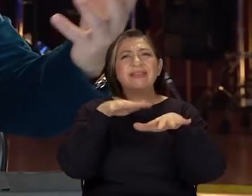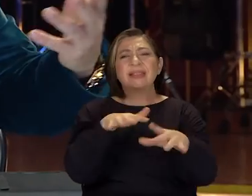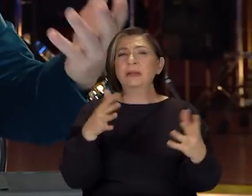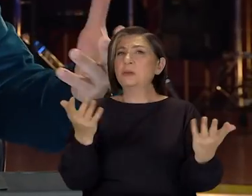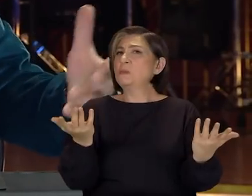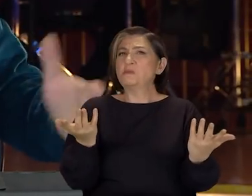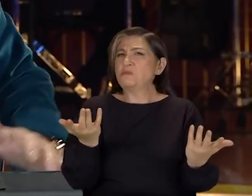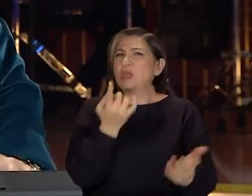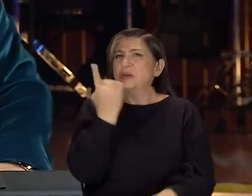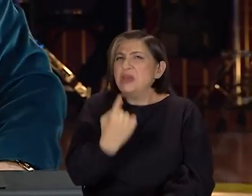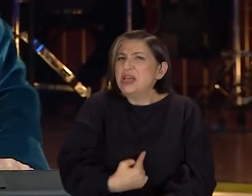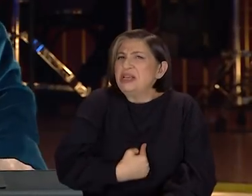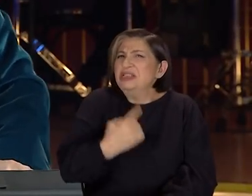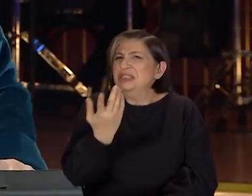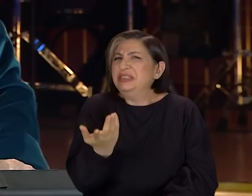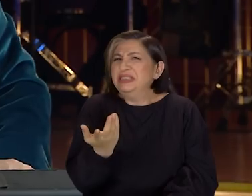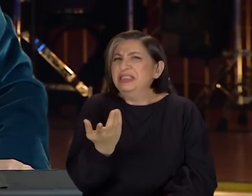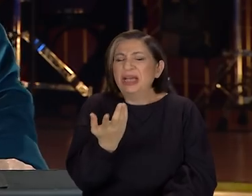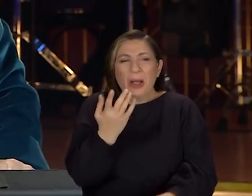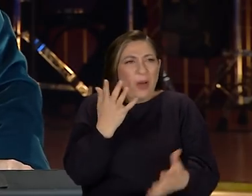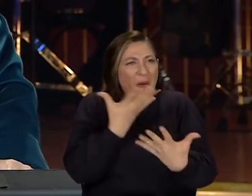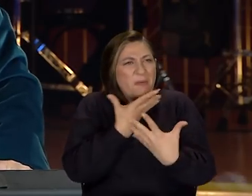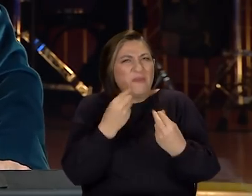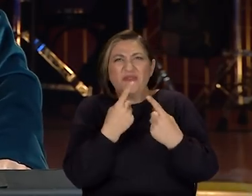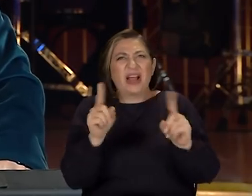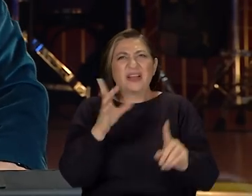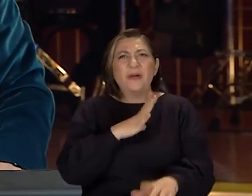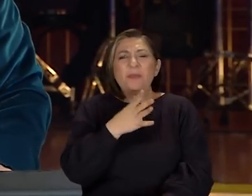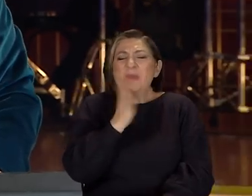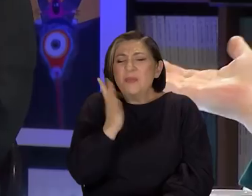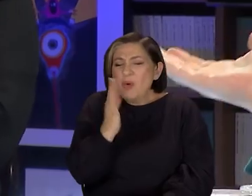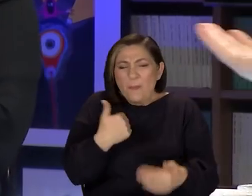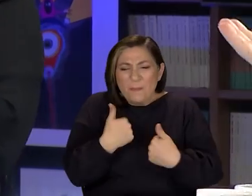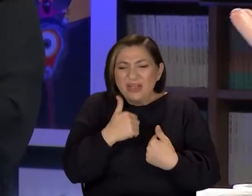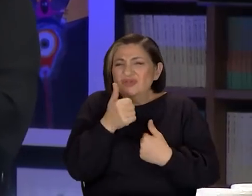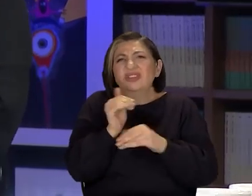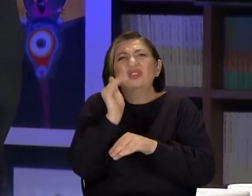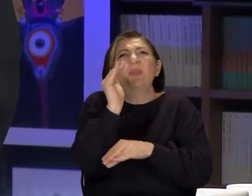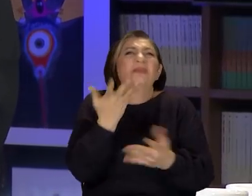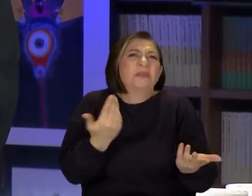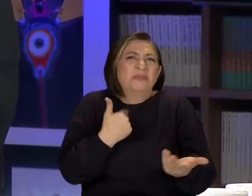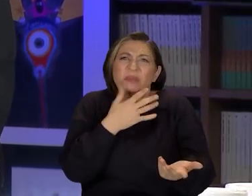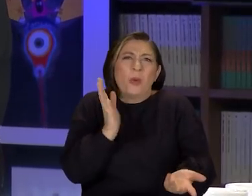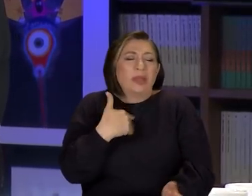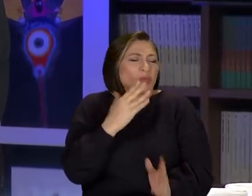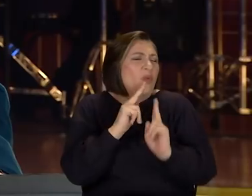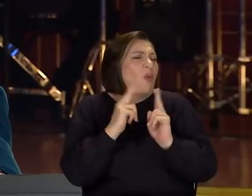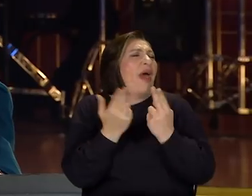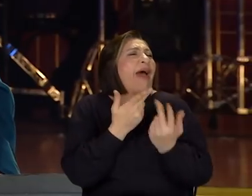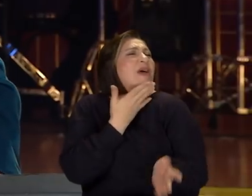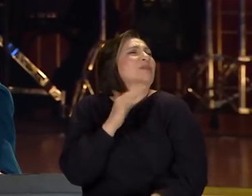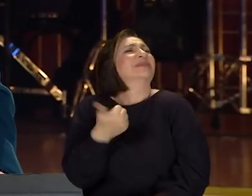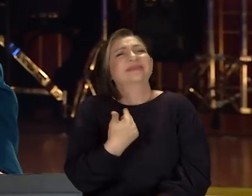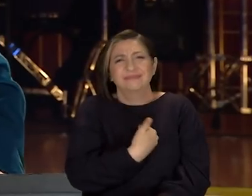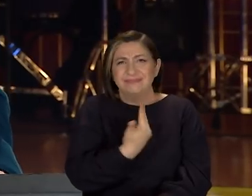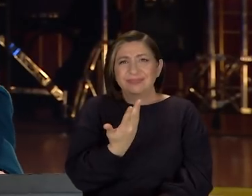cazip buluyorlar, hoş buluyorlar, seksi buluyorlar. Gerçekten hiç bilmiyor musunuz bunu? Dünya güzel olduğum için. Yani yoksa